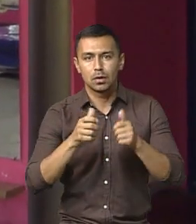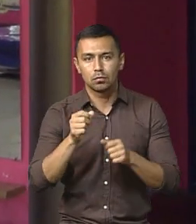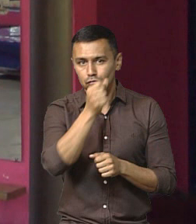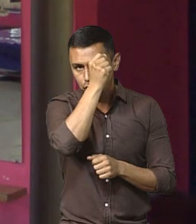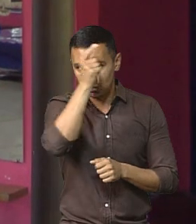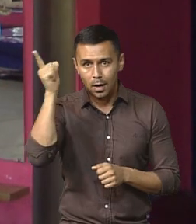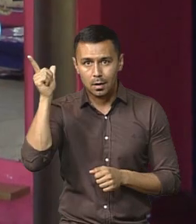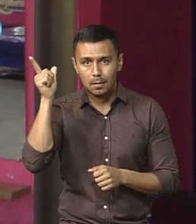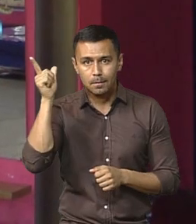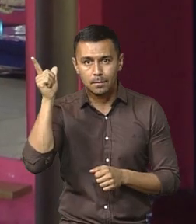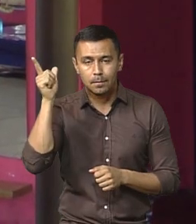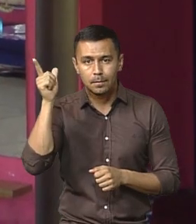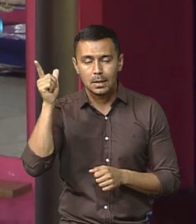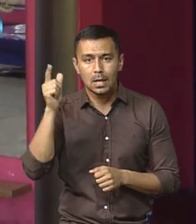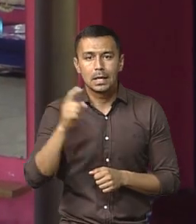Чехії